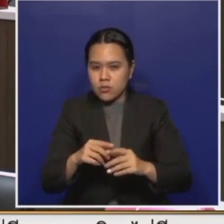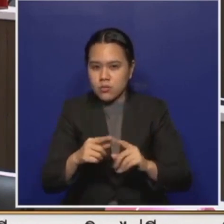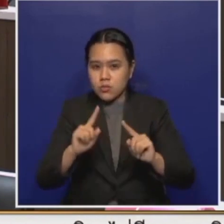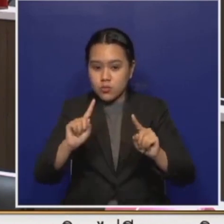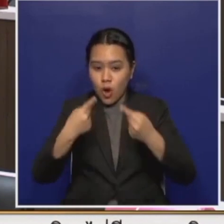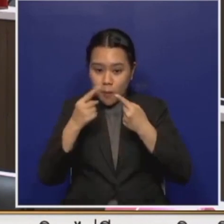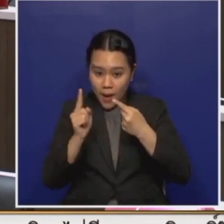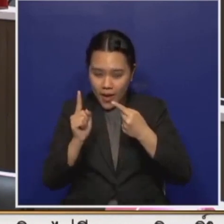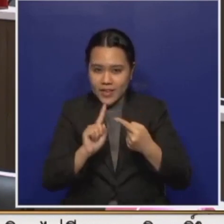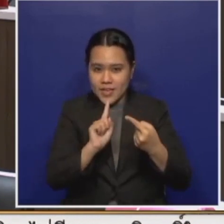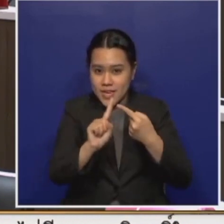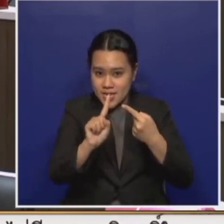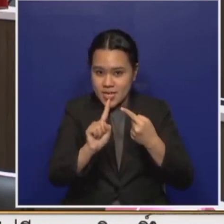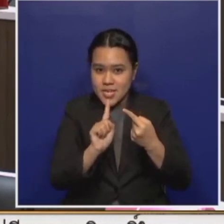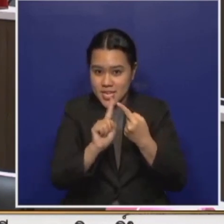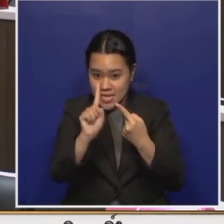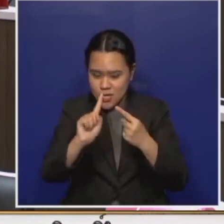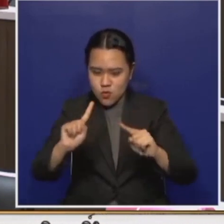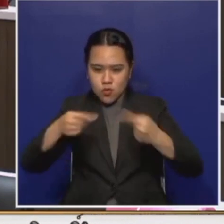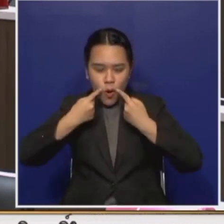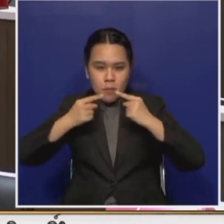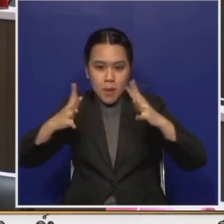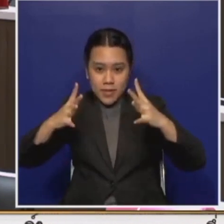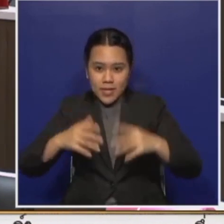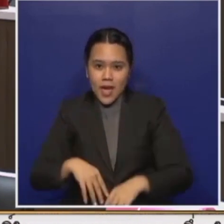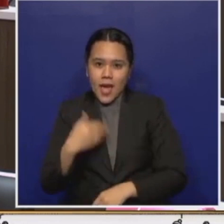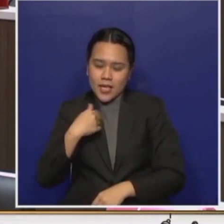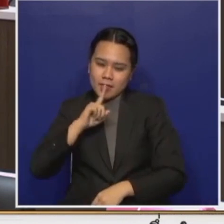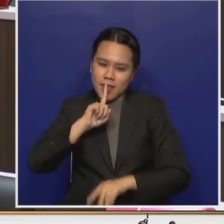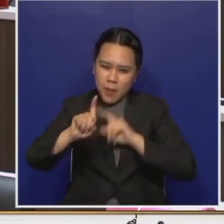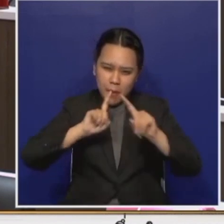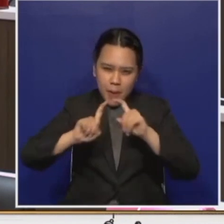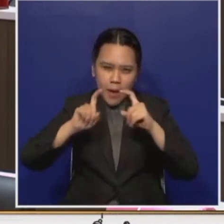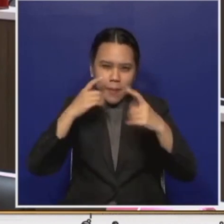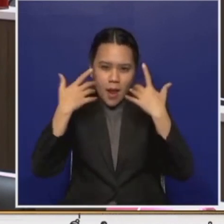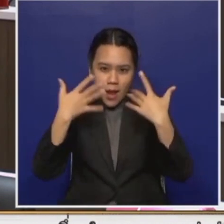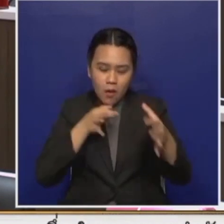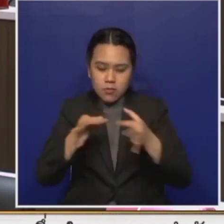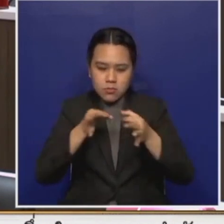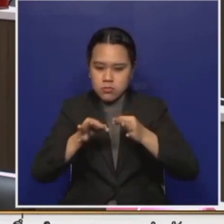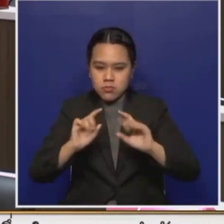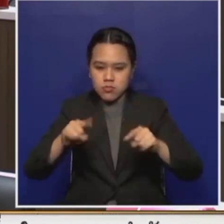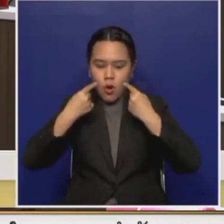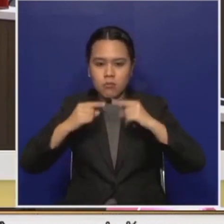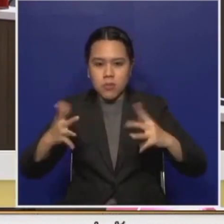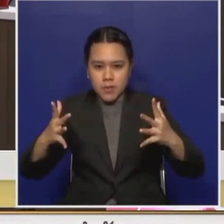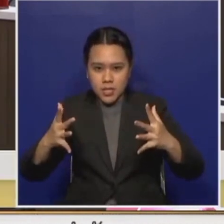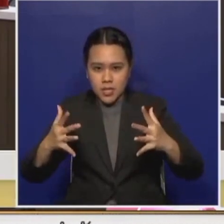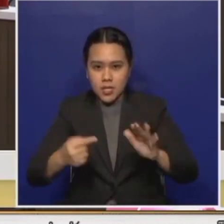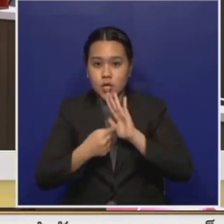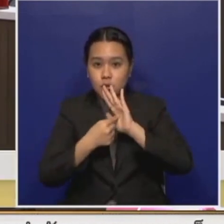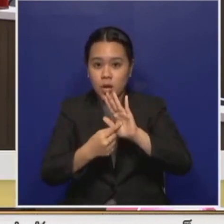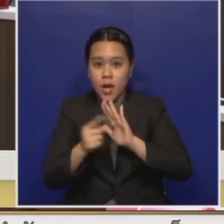1 ไม่ตอบเลยนะครับเงี่ยบไปเลยหลายเรื่องที่ถามที่อาภิพ recipeนัศะปา ไม่ม sincerity แง ไม่ตอบเลยเช่น กรณี